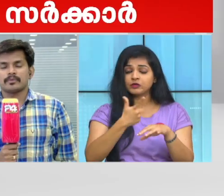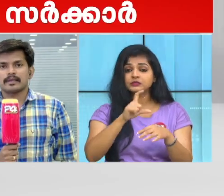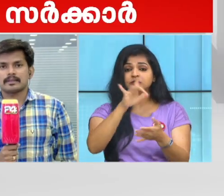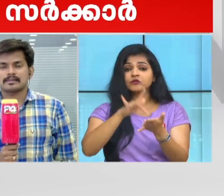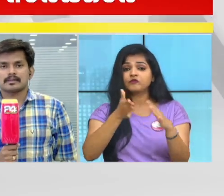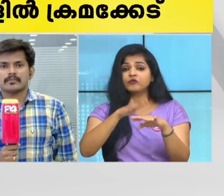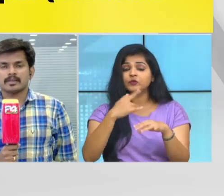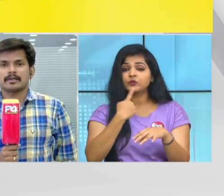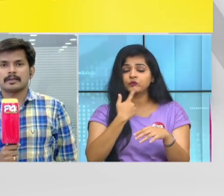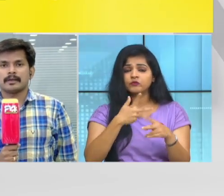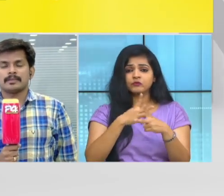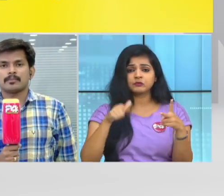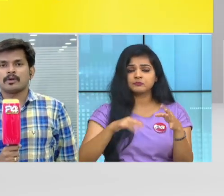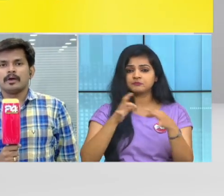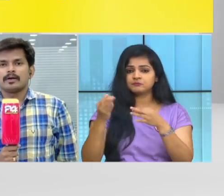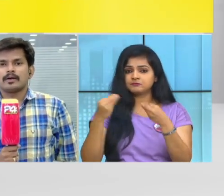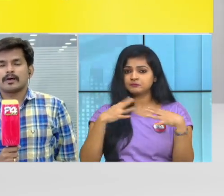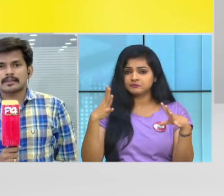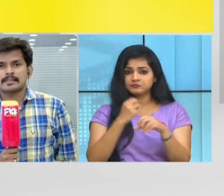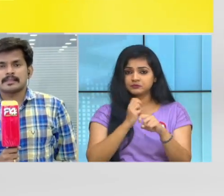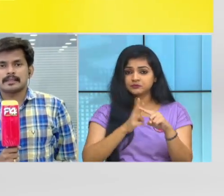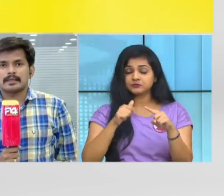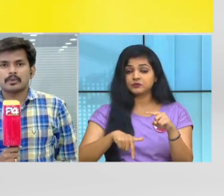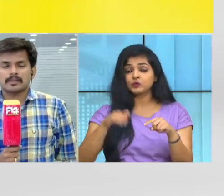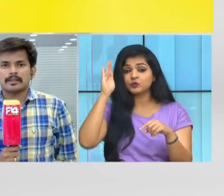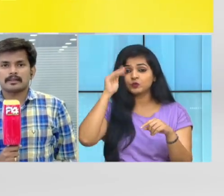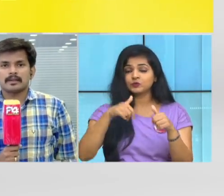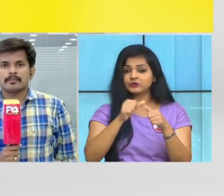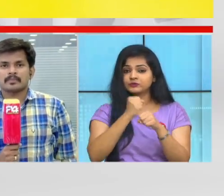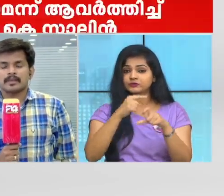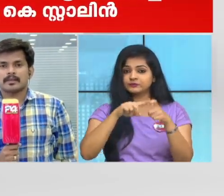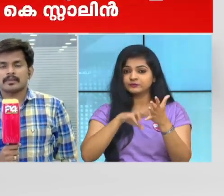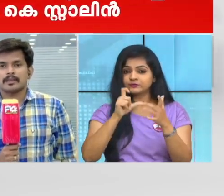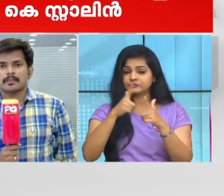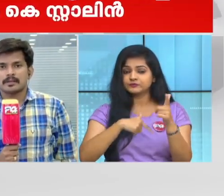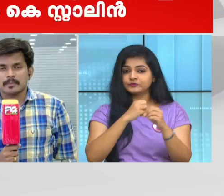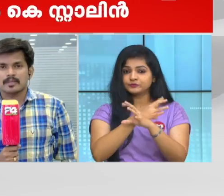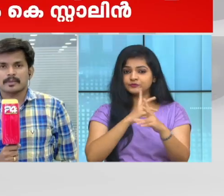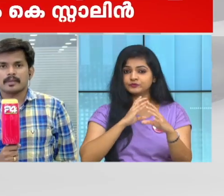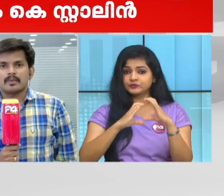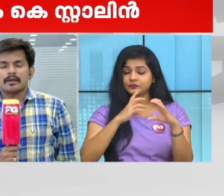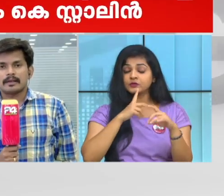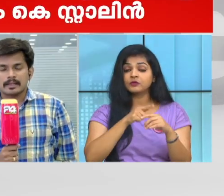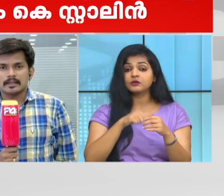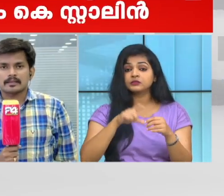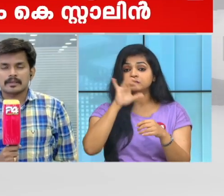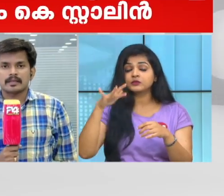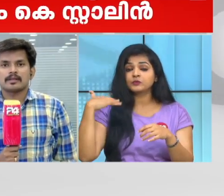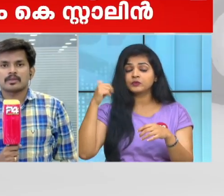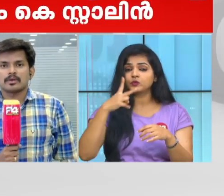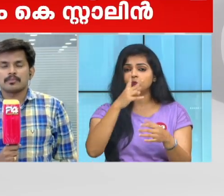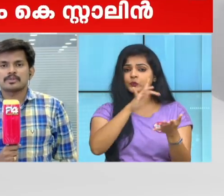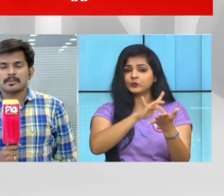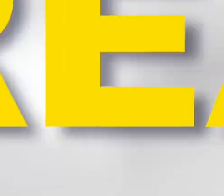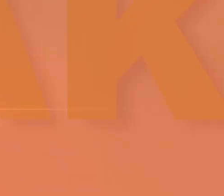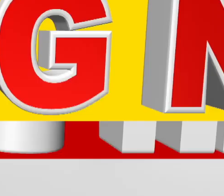ഇതുവരെ കേന്ദ്ര സർക്കാർ വ്യക്തമാക്കിയിട്ടില്ല. ഇന്നിപ്പോൾ വാർത്താ ഏജൻസിക്ക് നൽകിയ ഒരു പ്രതികരണത്തിലാണ് കേന്ദ്രമന്ത്രി ധർമ്മേന്ദ്ര പ്രധാൻ 2 ഇടങ്ങളിൽ ക്രമക്കേട് നടത്തിയിട്ടുണ്ടെന്ന്